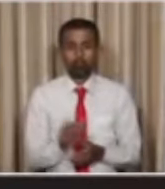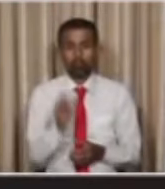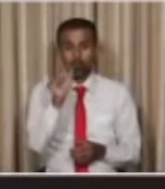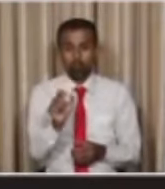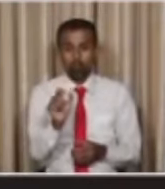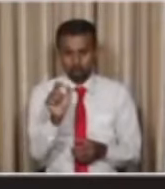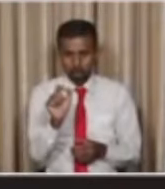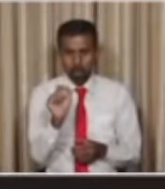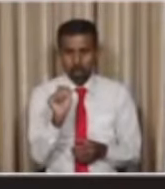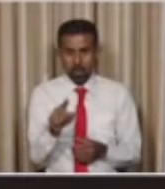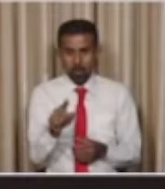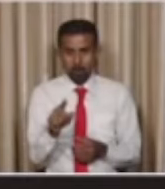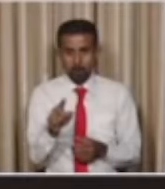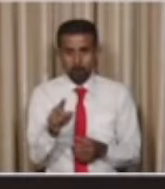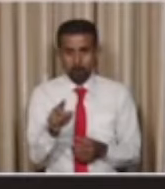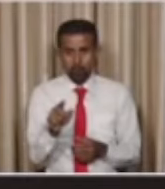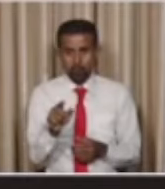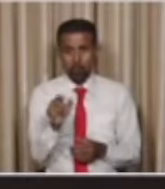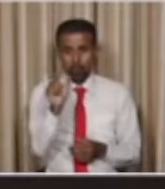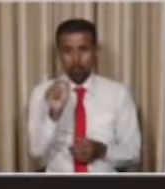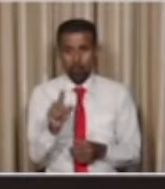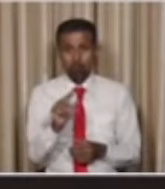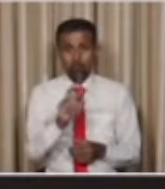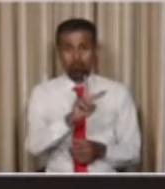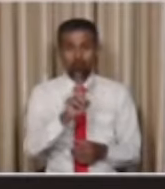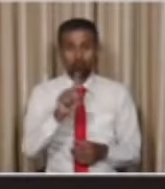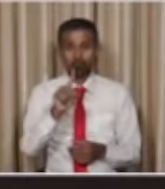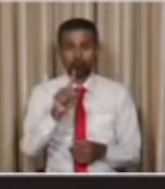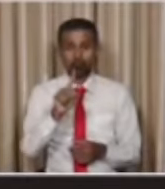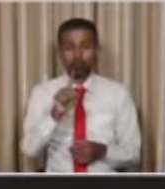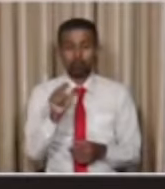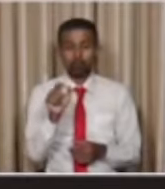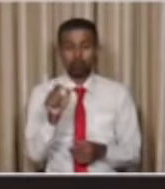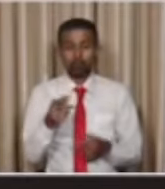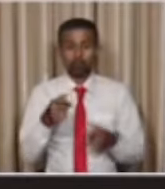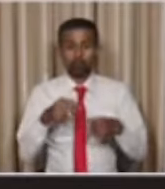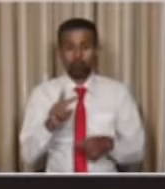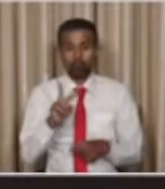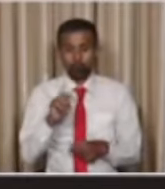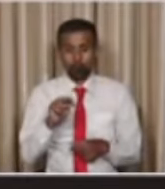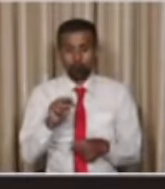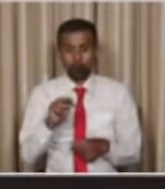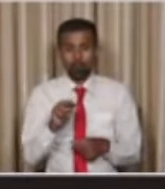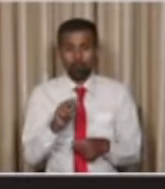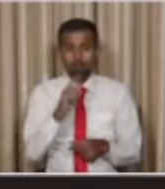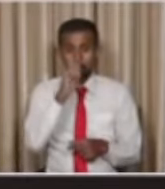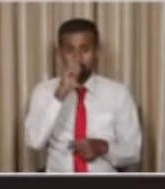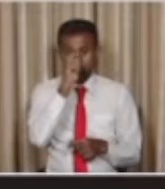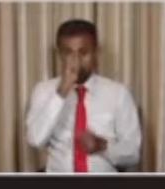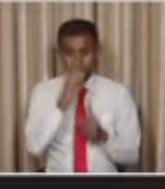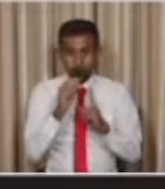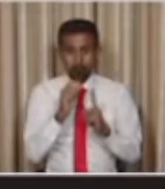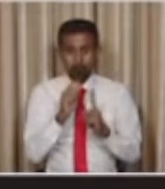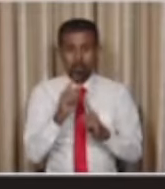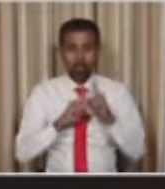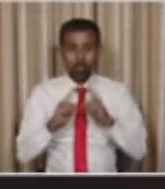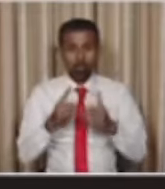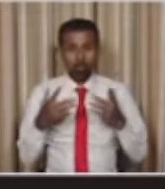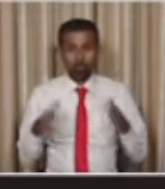ne, biar semua ne karu menteri tu mana ke nama visi ek peni ada tipu, itu pasi visi peni ada tipu cek katik mah mak karu menteri tu mana kata